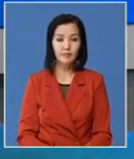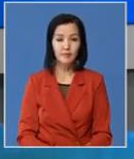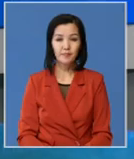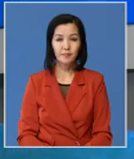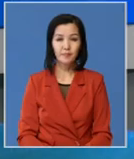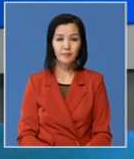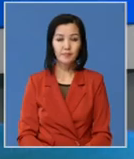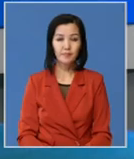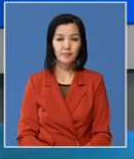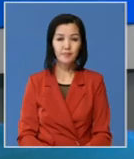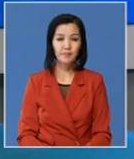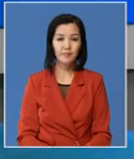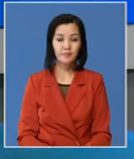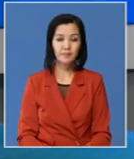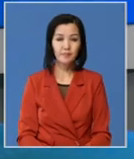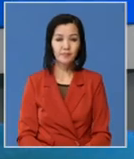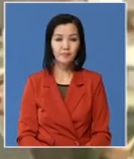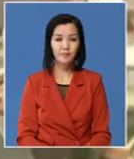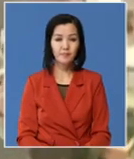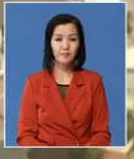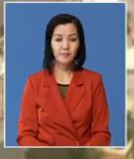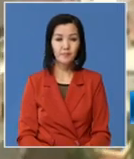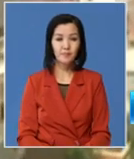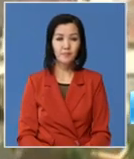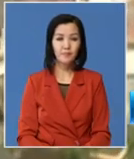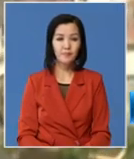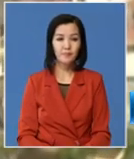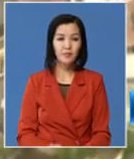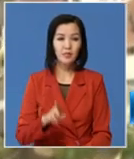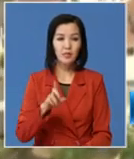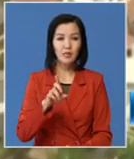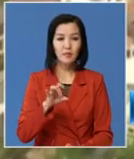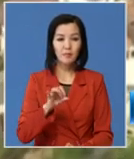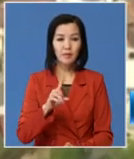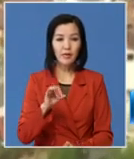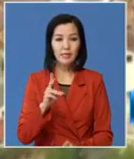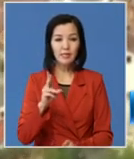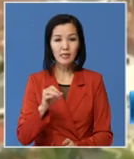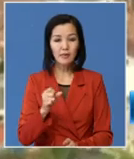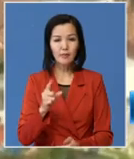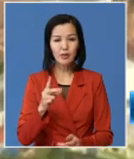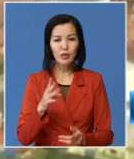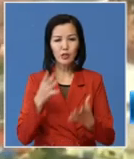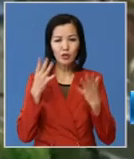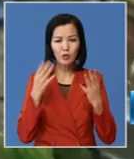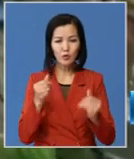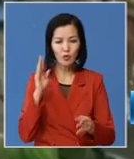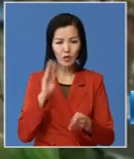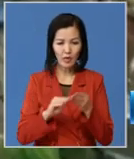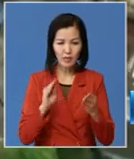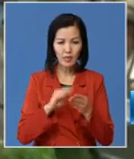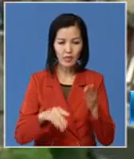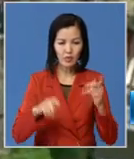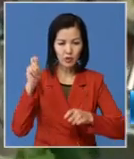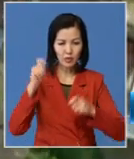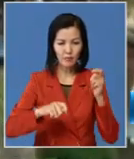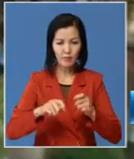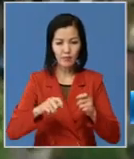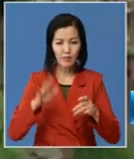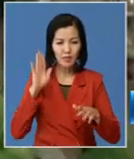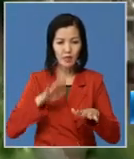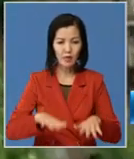қонақтан телебағдарламаларды өзге маман иелерінің жүргізуіне қалай қарайтынын сұрады. Мысалы осындай сұхбатты әнші жүргізеді. Енді